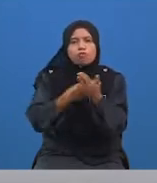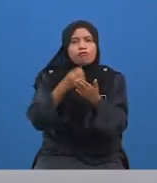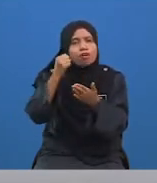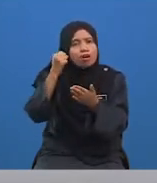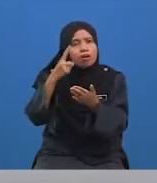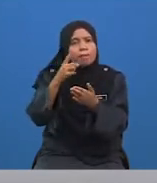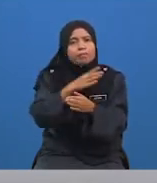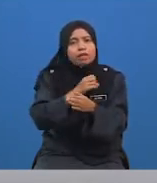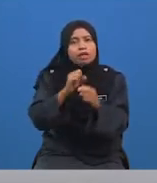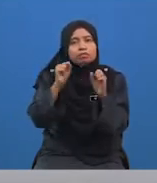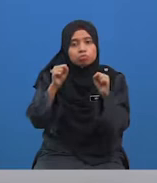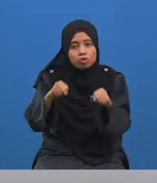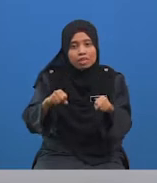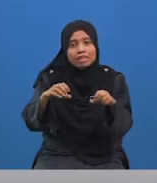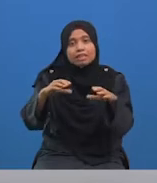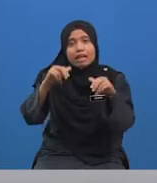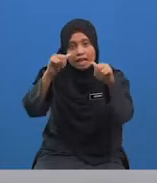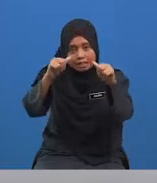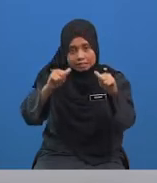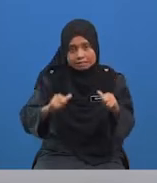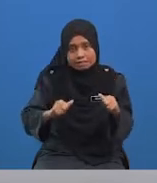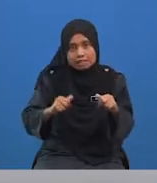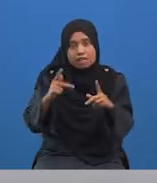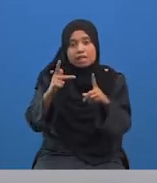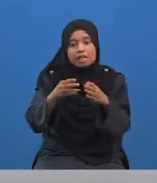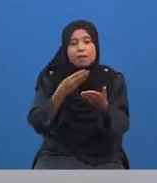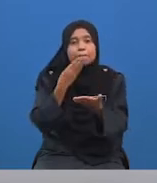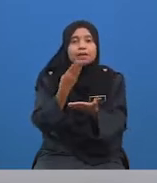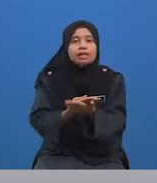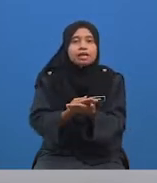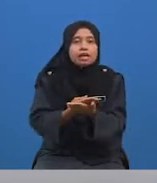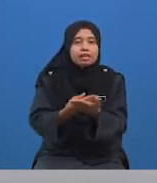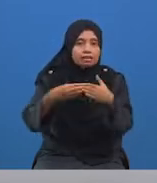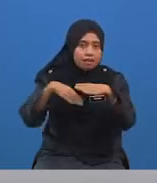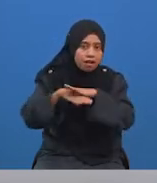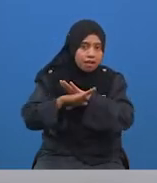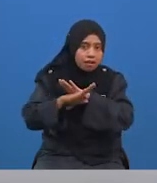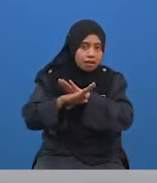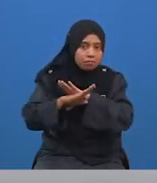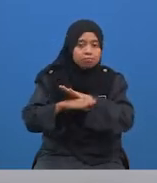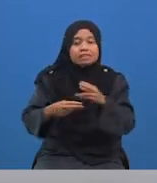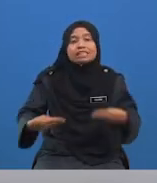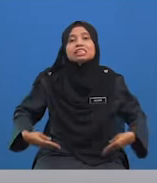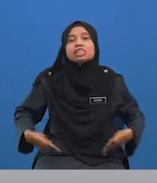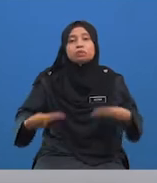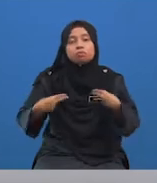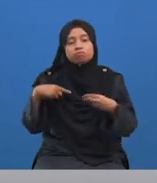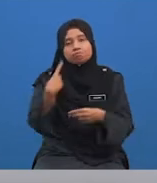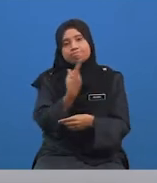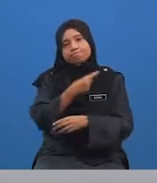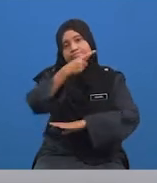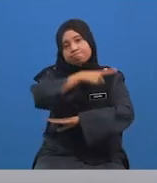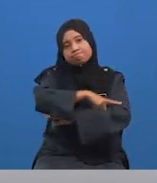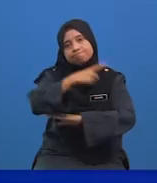memahami dan mengaplikasikan kebaikannya dalam kehidupan kita